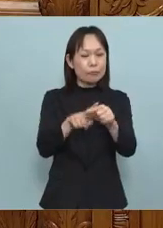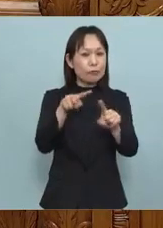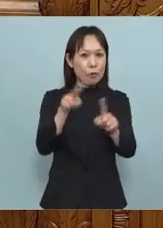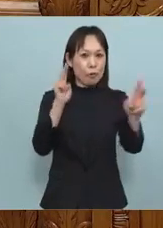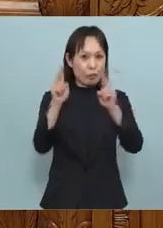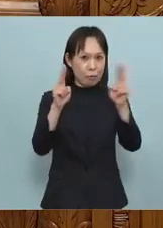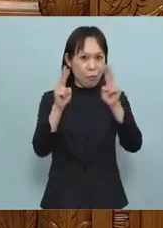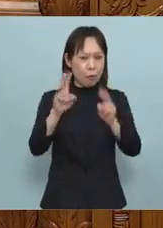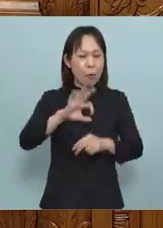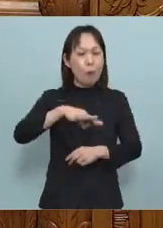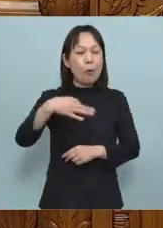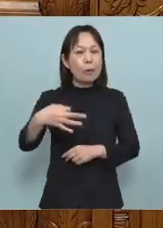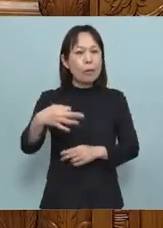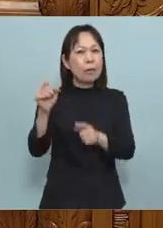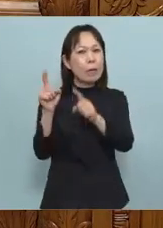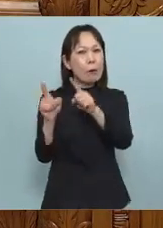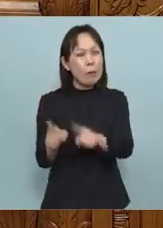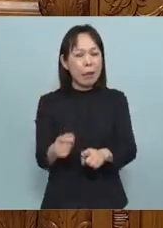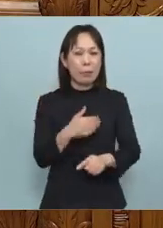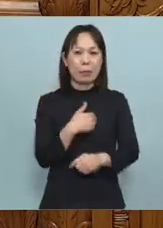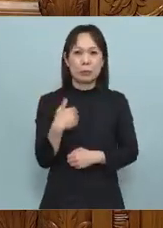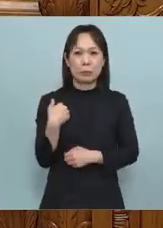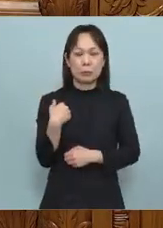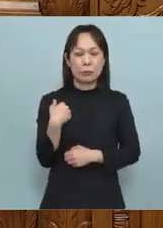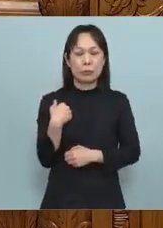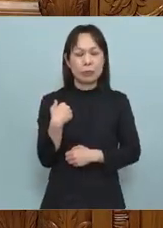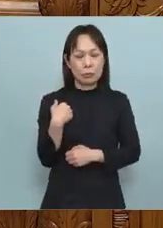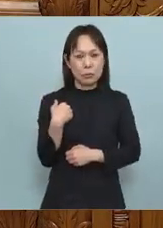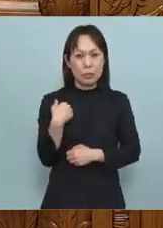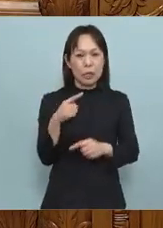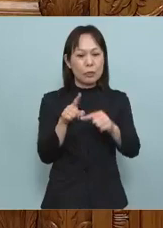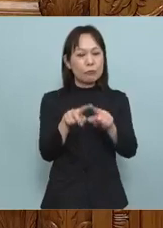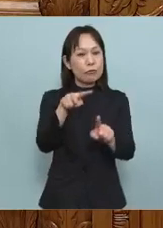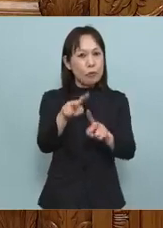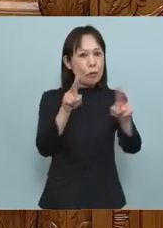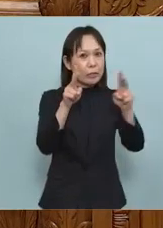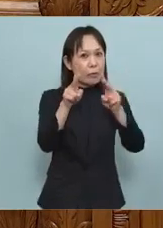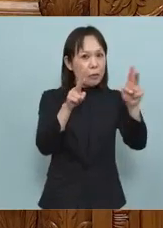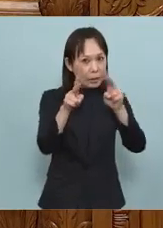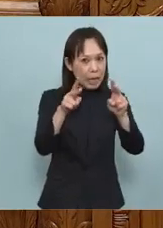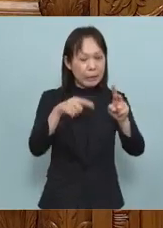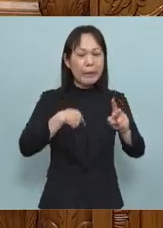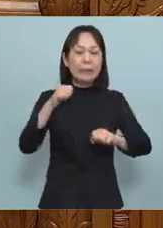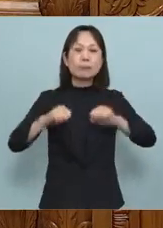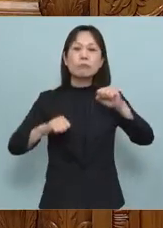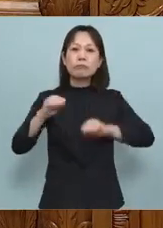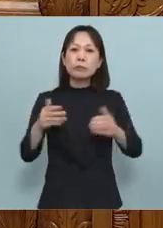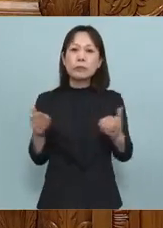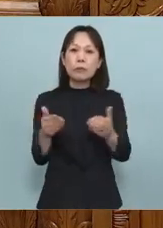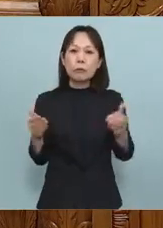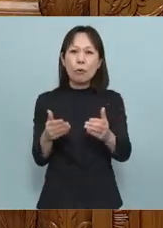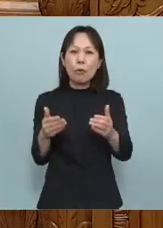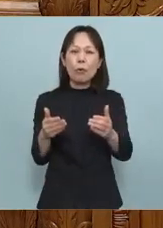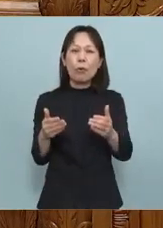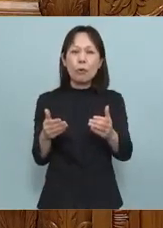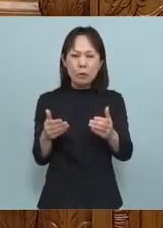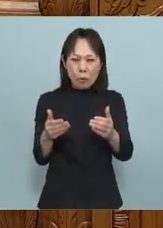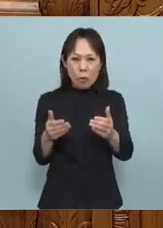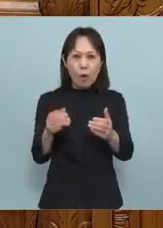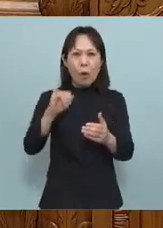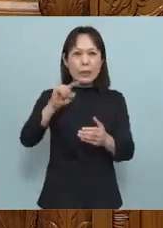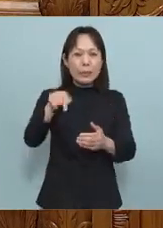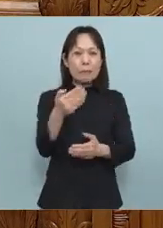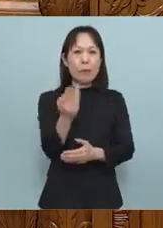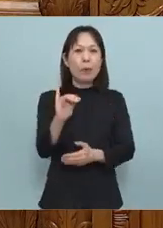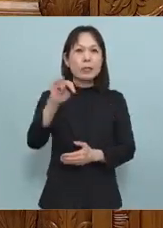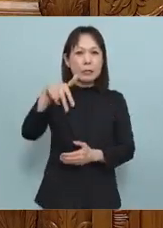らには、複数税率が解消され、中小事業者やフリーランスにとって重い負担となるインボイス制度